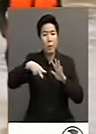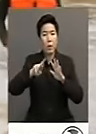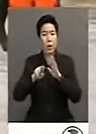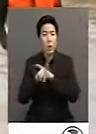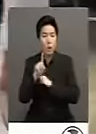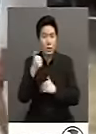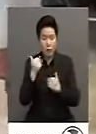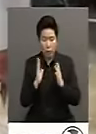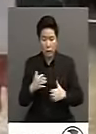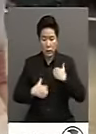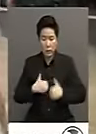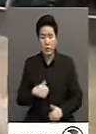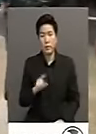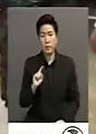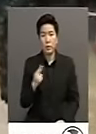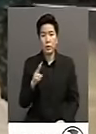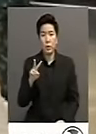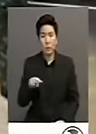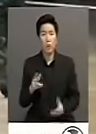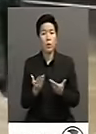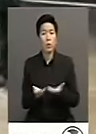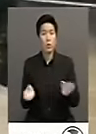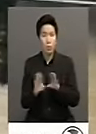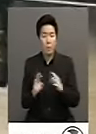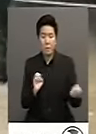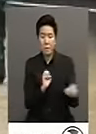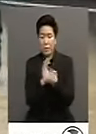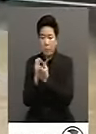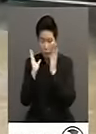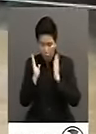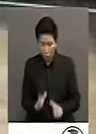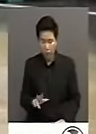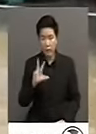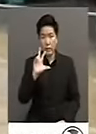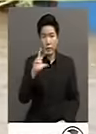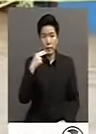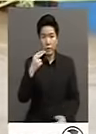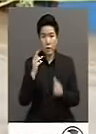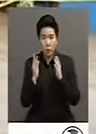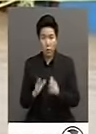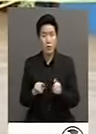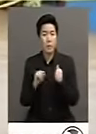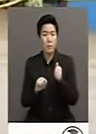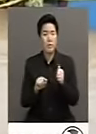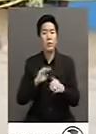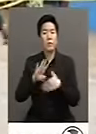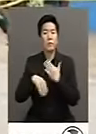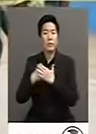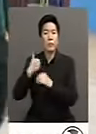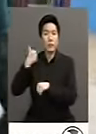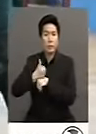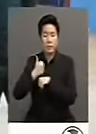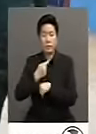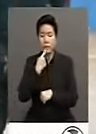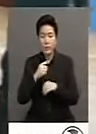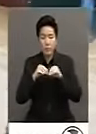มาณ 12,000 ครัวเรือนค่ะประชาชนได้รับผลกระทบกว่า 30,000 คนนะคะซึ่งนายอำเภอจุฬาภรณ์ได้รายงานผู้ว่าราชการจังหวัด